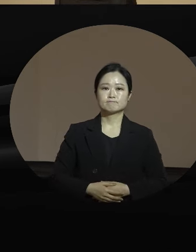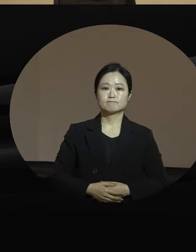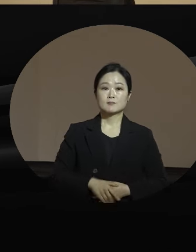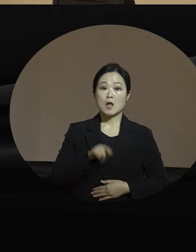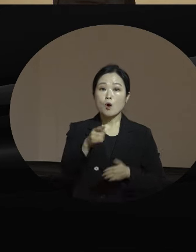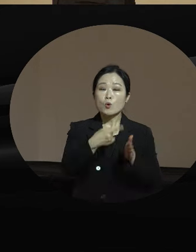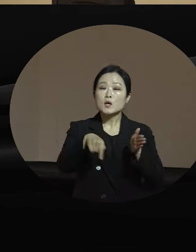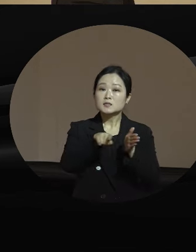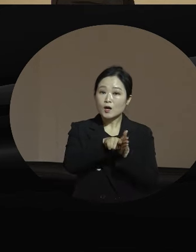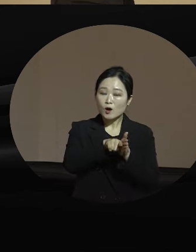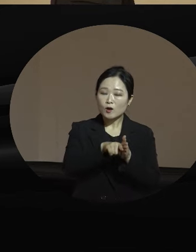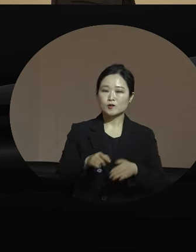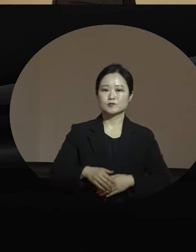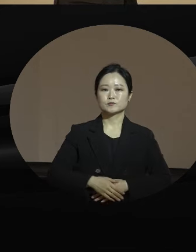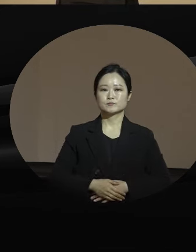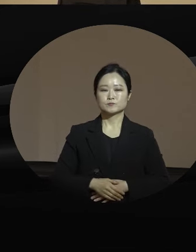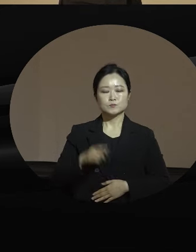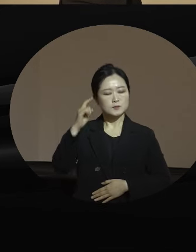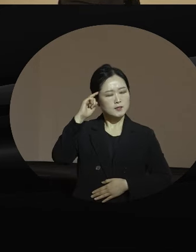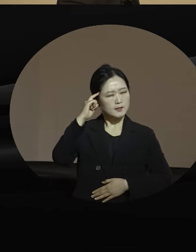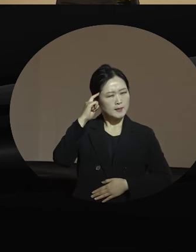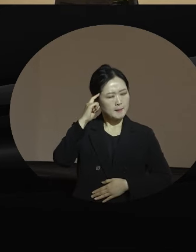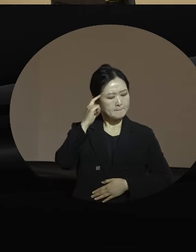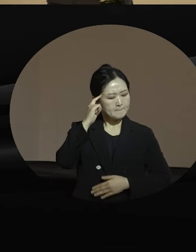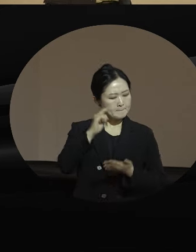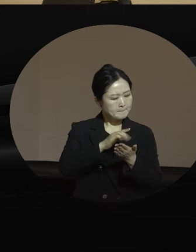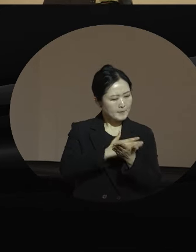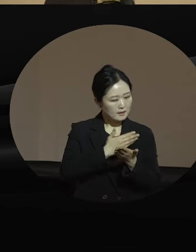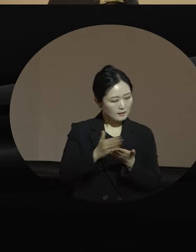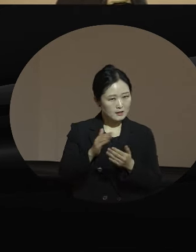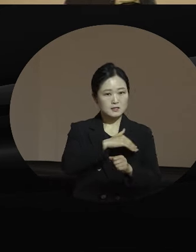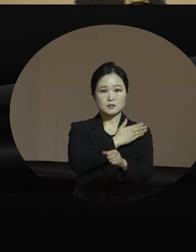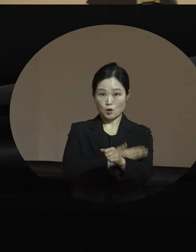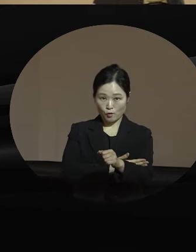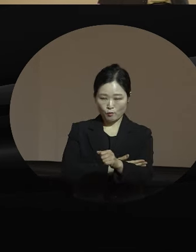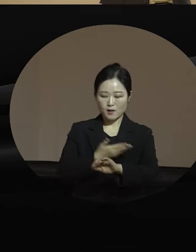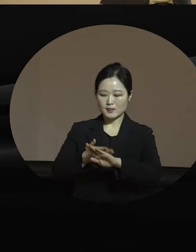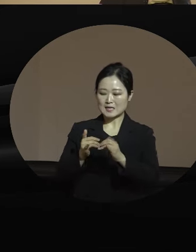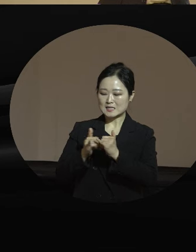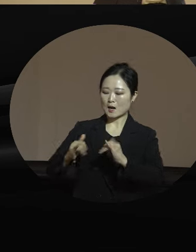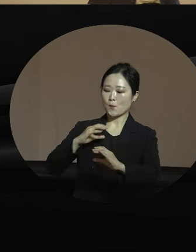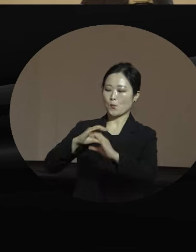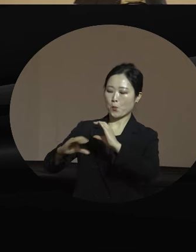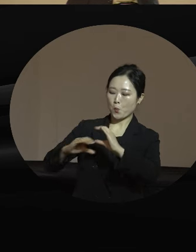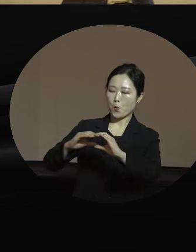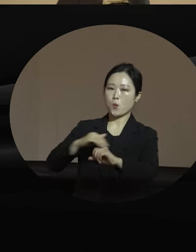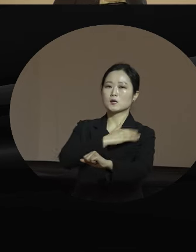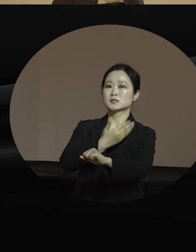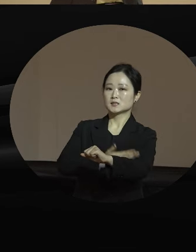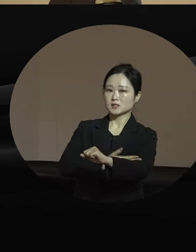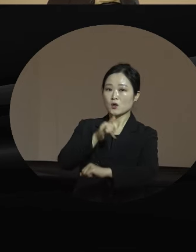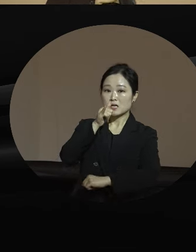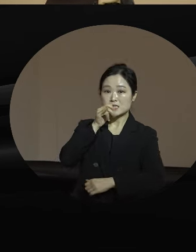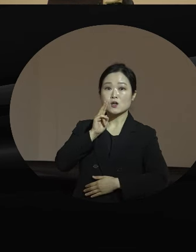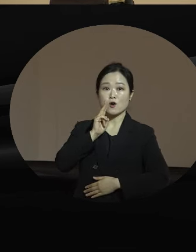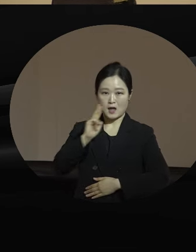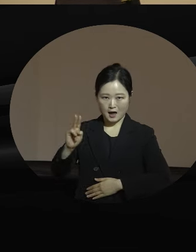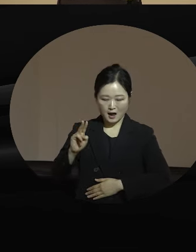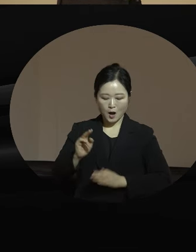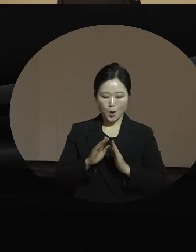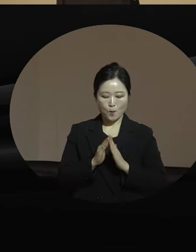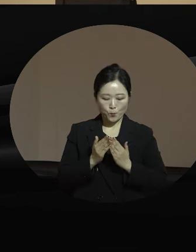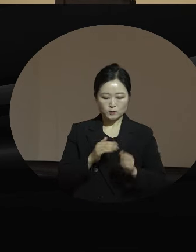그러려면 이렇게 비판적으로 사고하고 창의적으로 문제 해결하고 다른 사람과 소통할 수 있는 부수적인 능력들을 갖춰야지만 주체적인